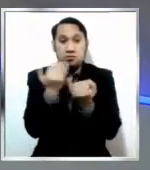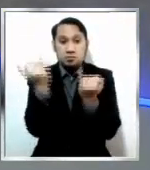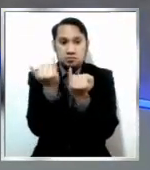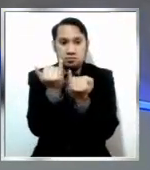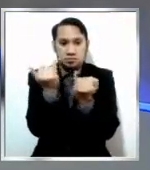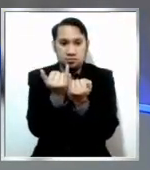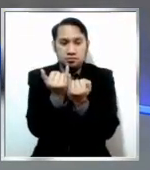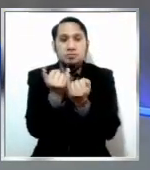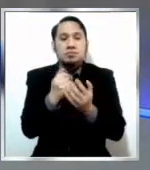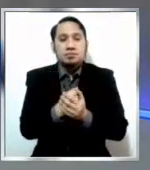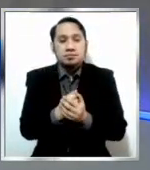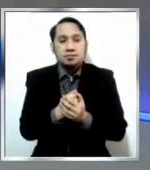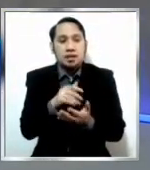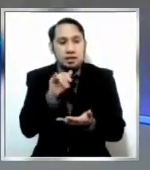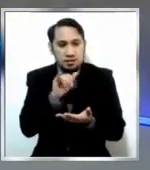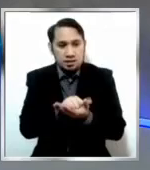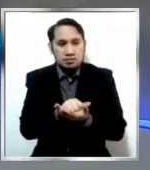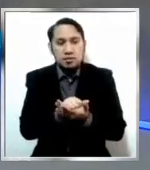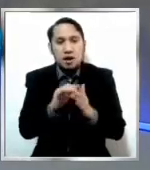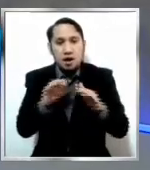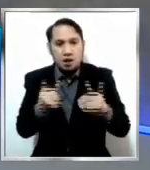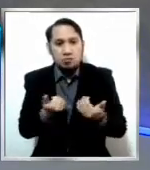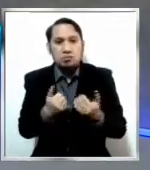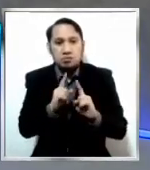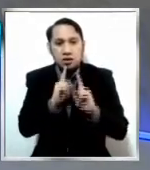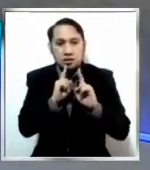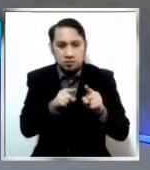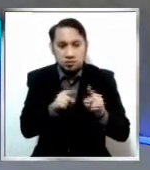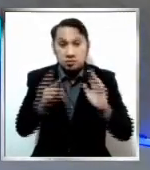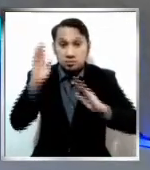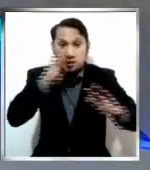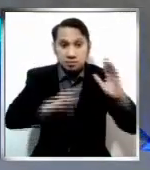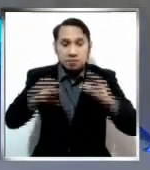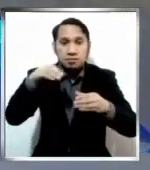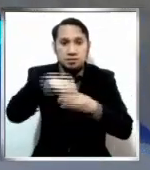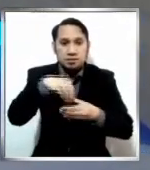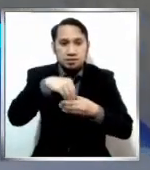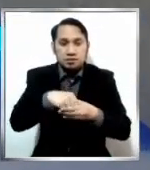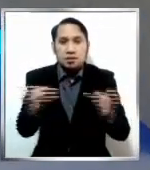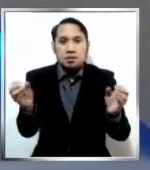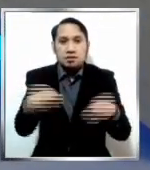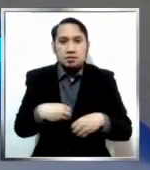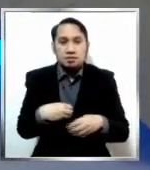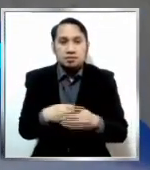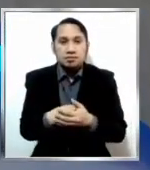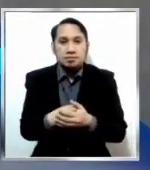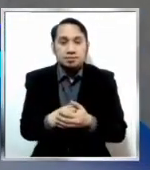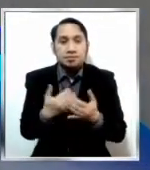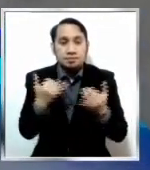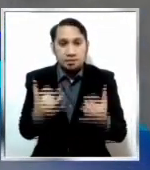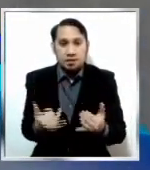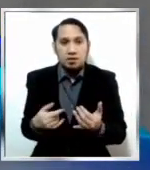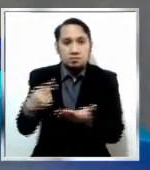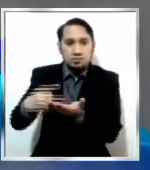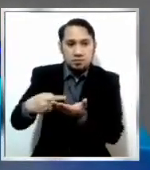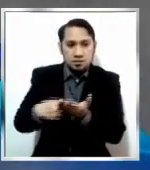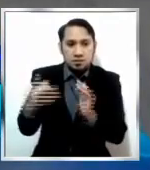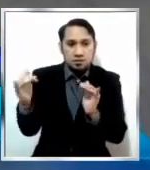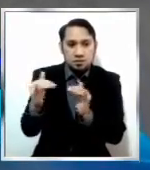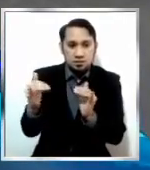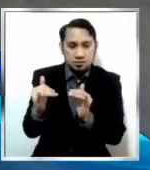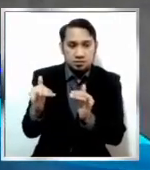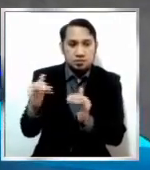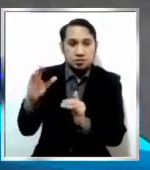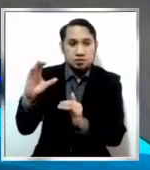para tugunan ang problema ng katiwalian sa ahensya. Nakipagpulong na rin siya sa Commission on Audit para alamin ang resulta